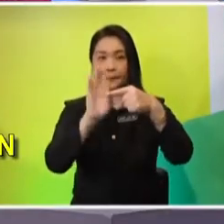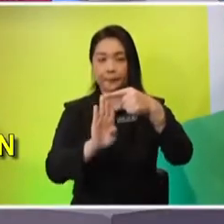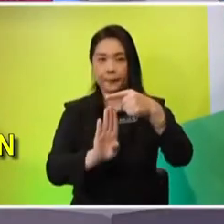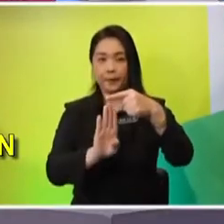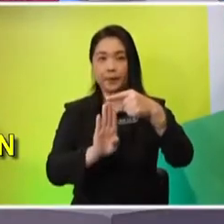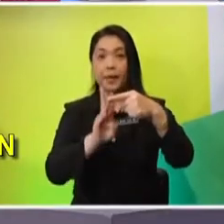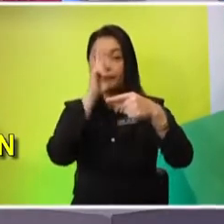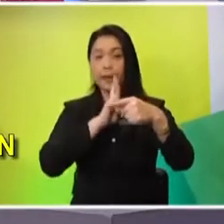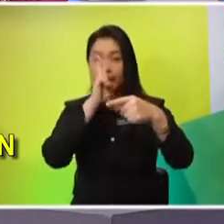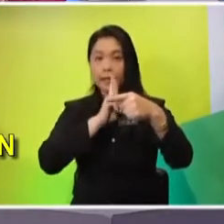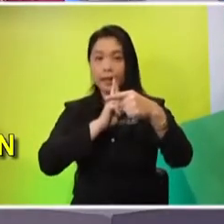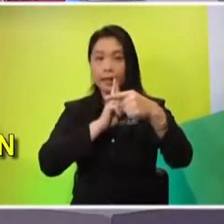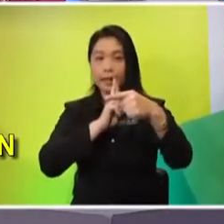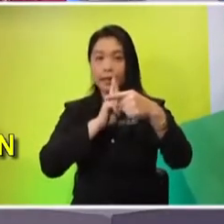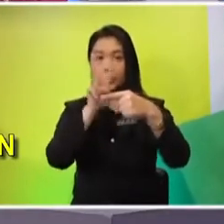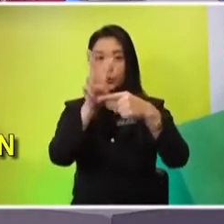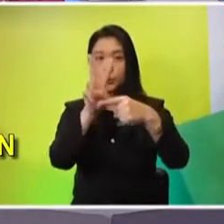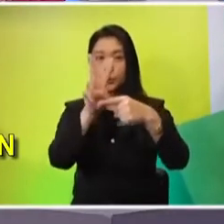oleh bola merah ialah